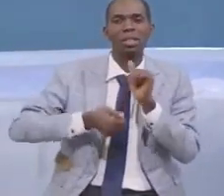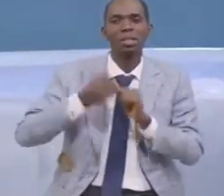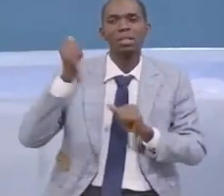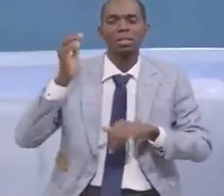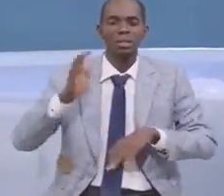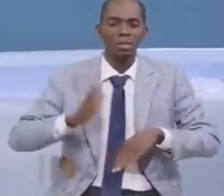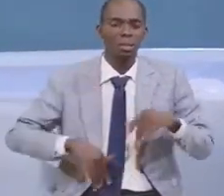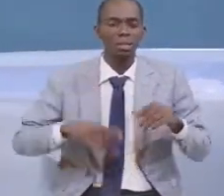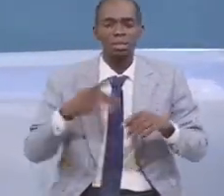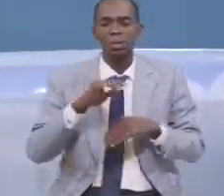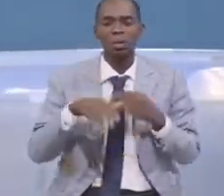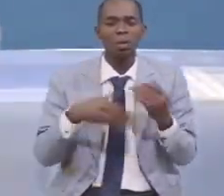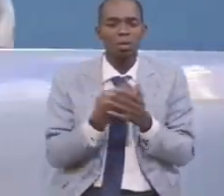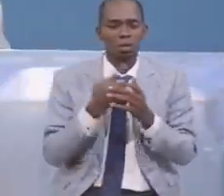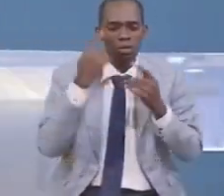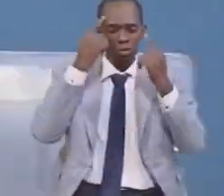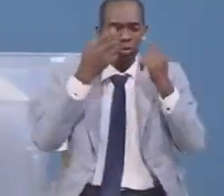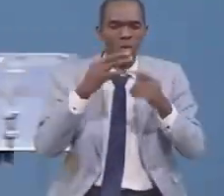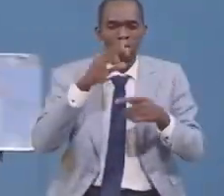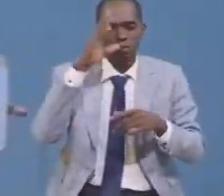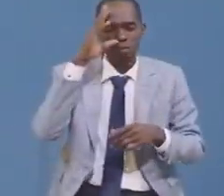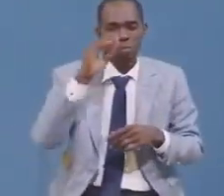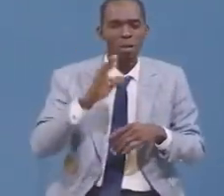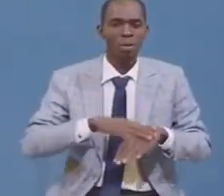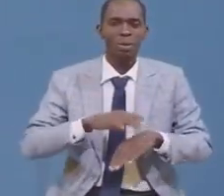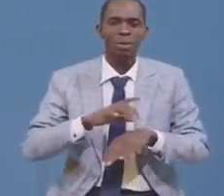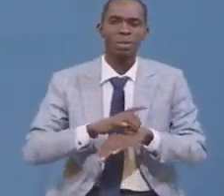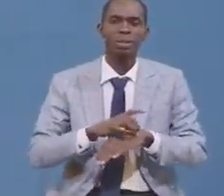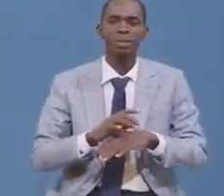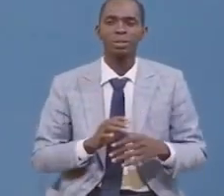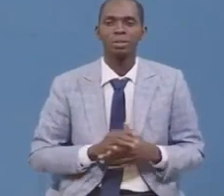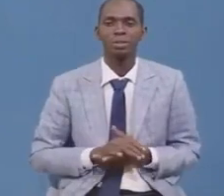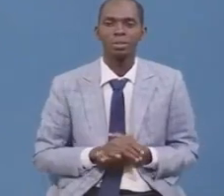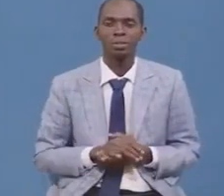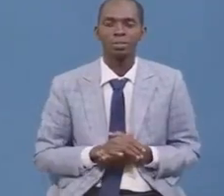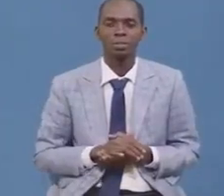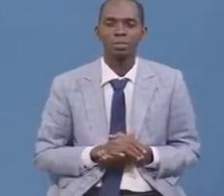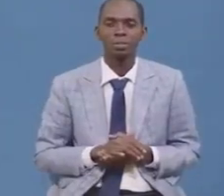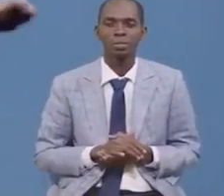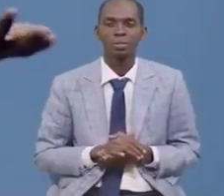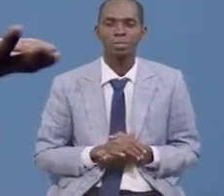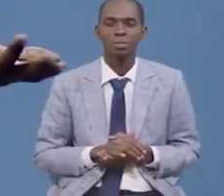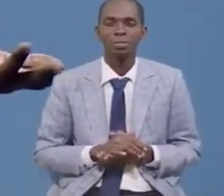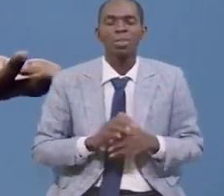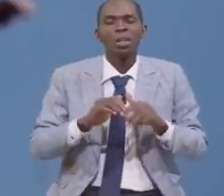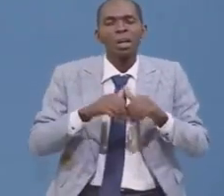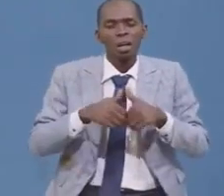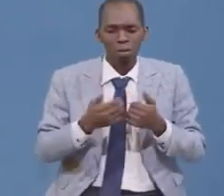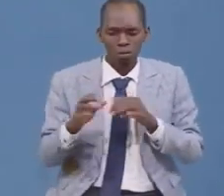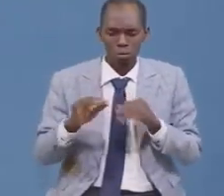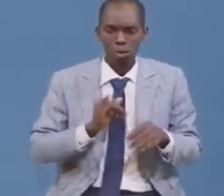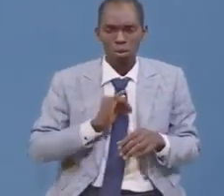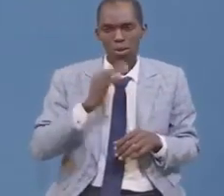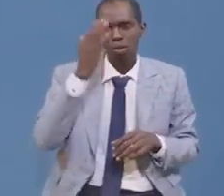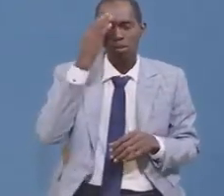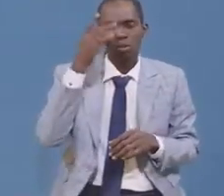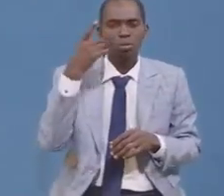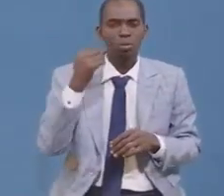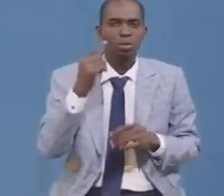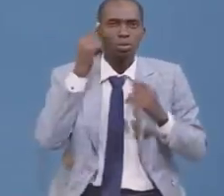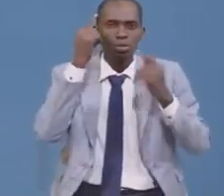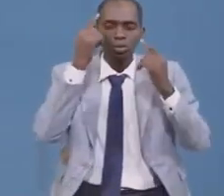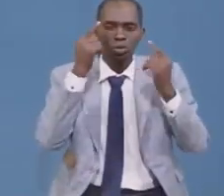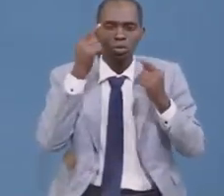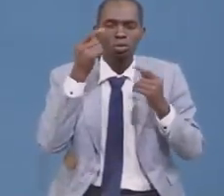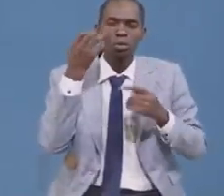men on earth. భూమి మీద సకల మానవాళి ఆలోచనల కంటే నా ఆలోచనలు అంత ఉన్నతముగా ఉన్నాయి. How do I know the thoughts of my